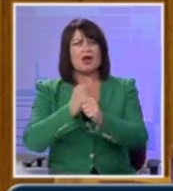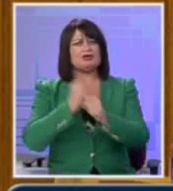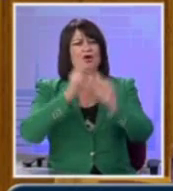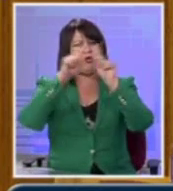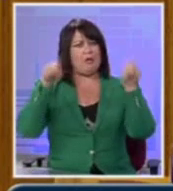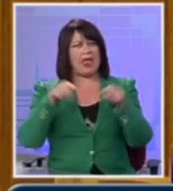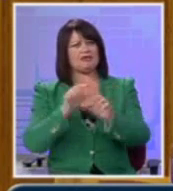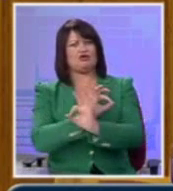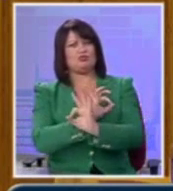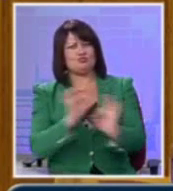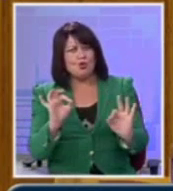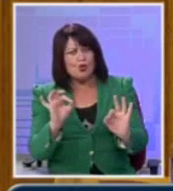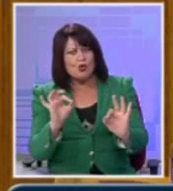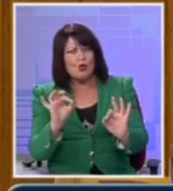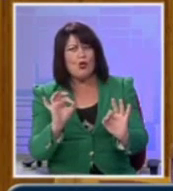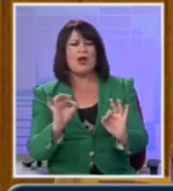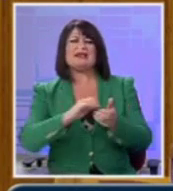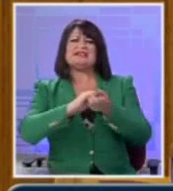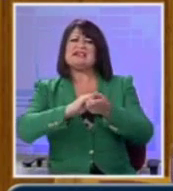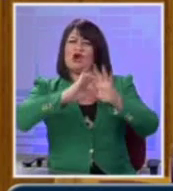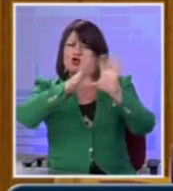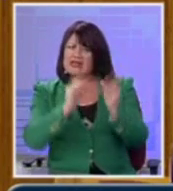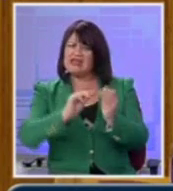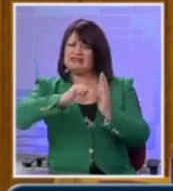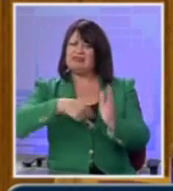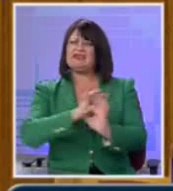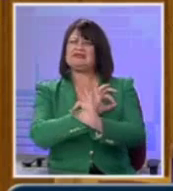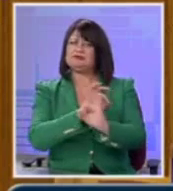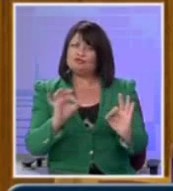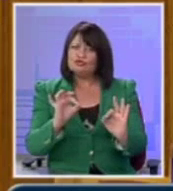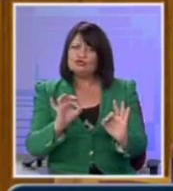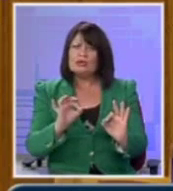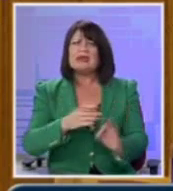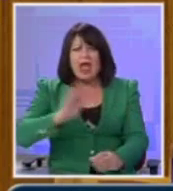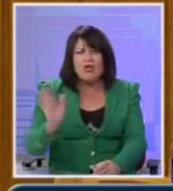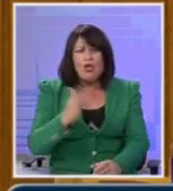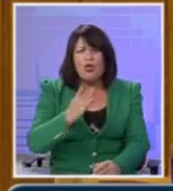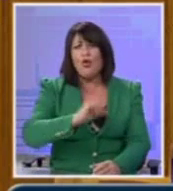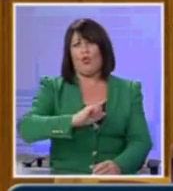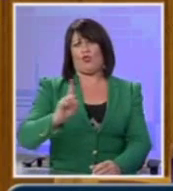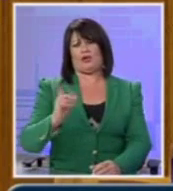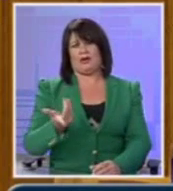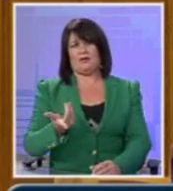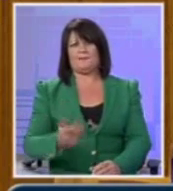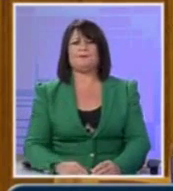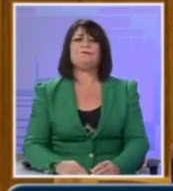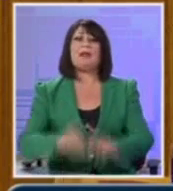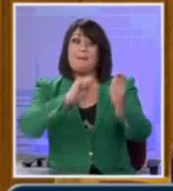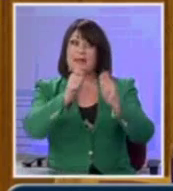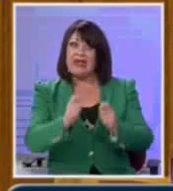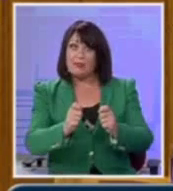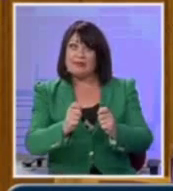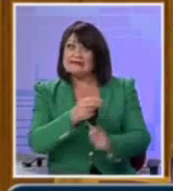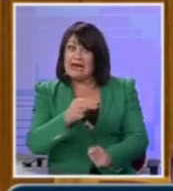πλαισίου, την κατάργηση των συλλογικών συμβάσεων και την απελευθέρωση των ομαδικών απολύσεων. Δεν εννοούμε ως μεταρρυθμίσεις